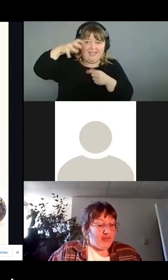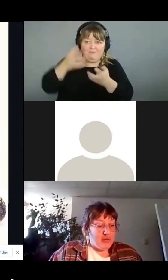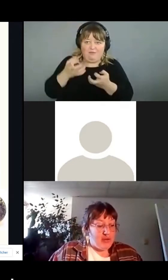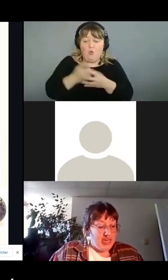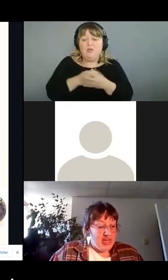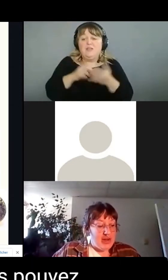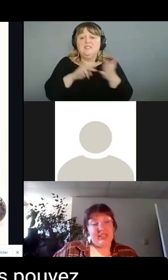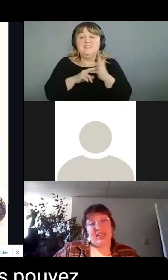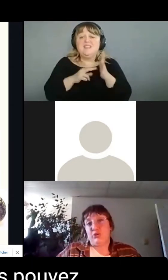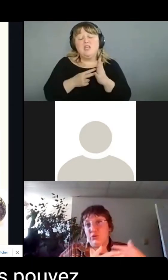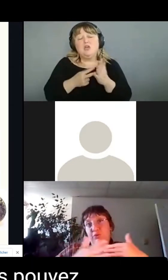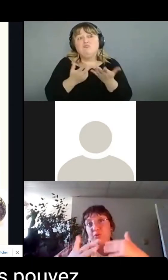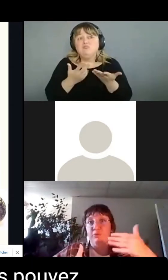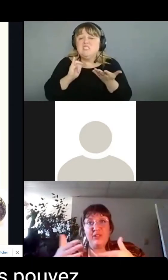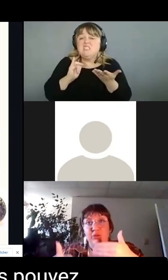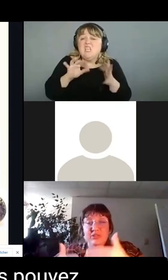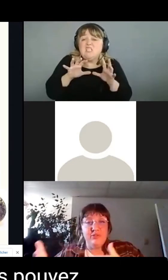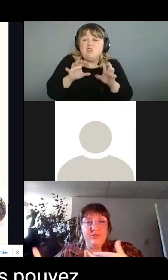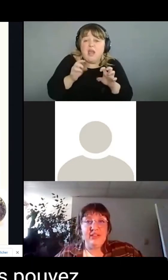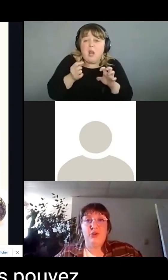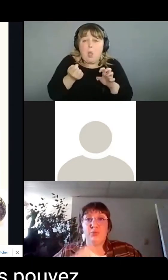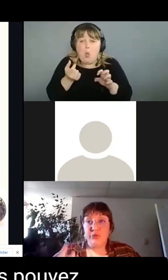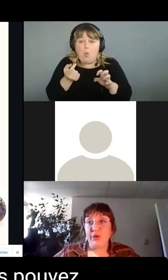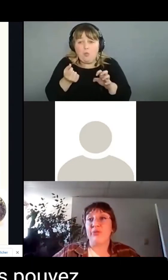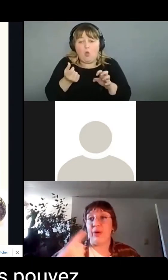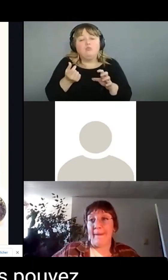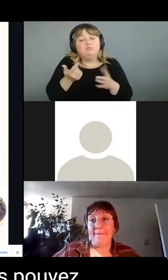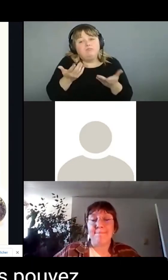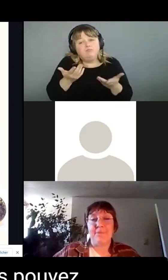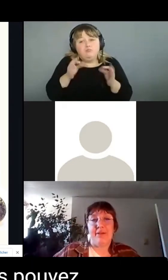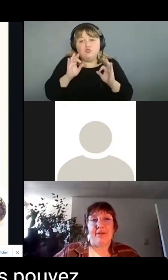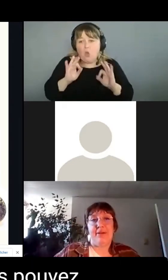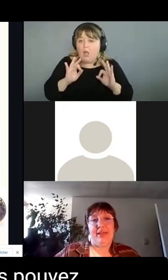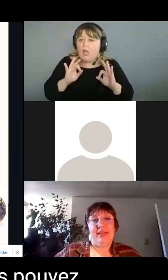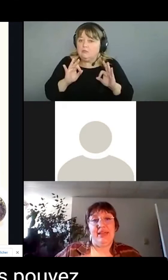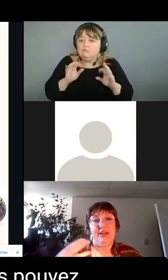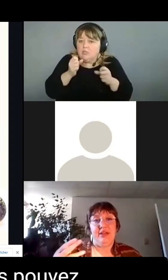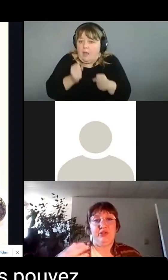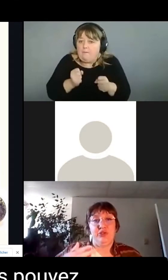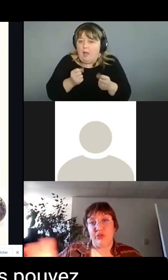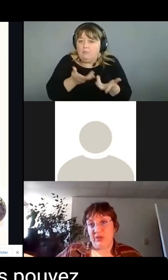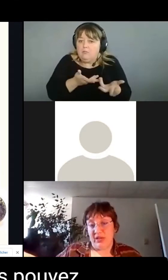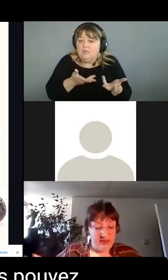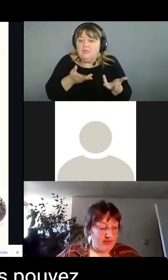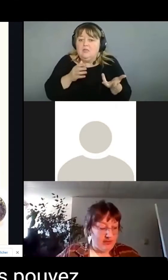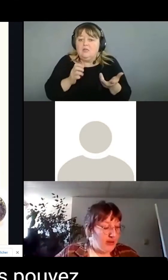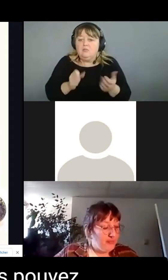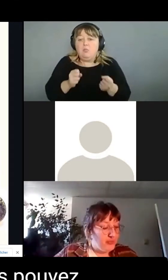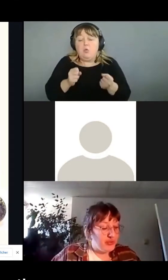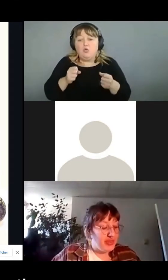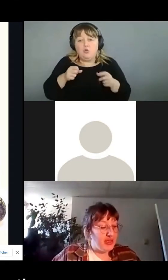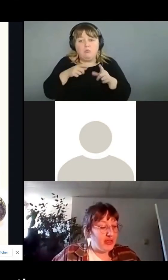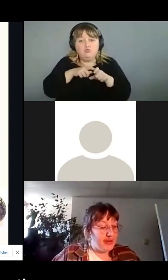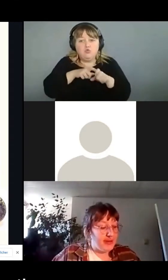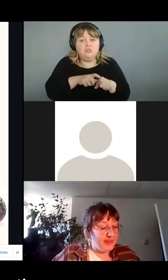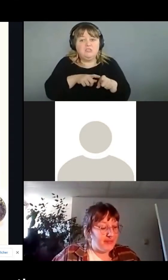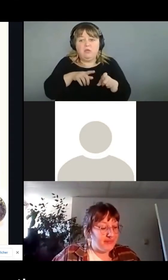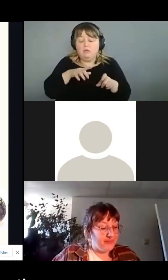tolère un faible gel. Alors, c'est quelque chose que vous pouvez cultiver là, plusieurs fois jusque dans les temps froids.